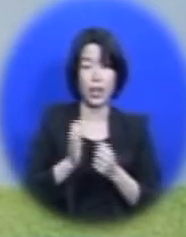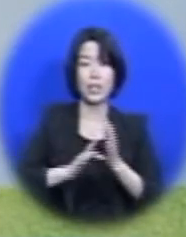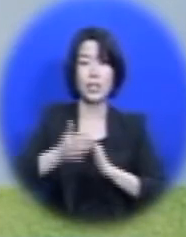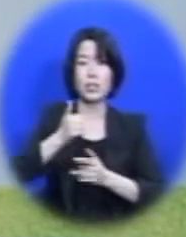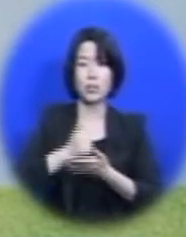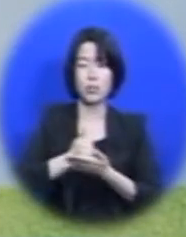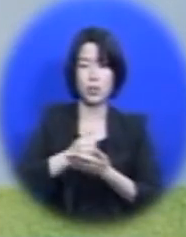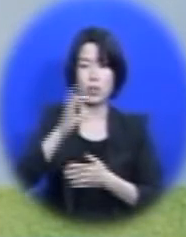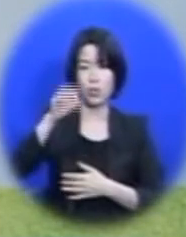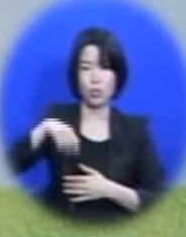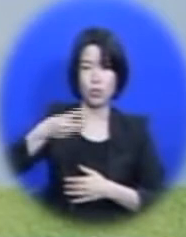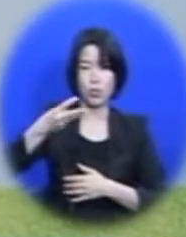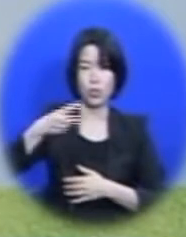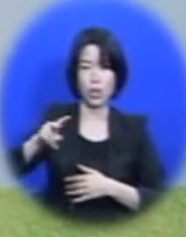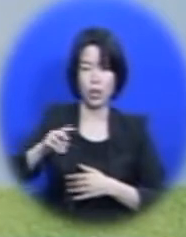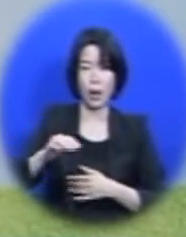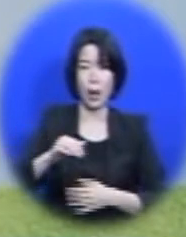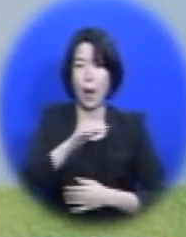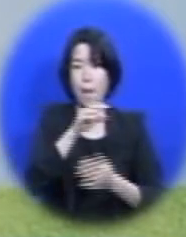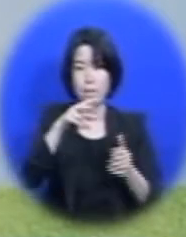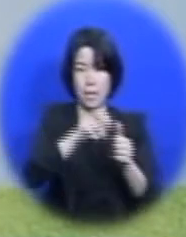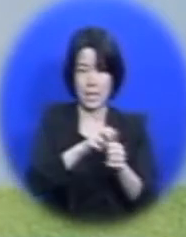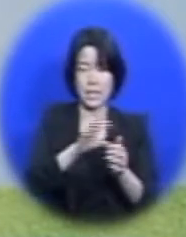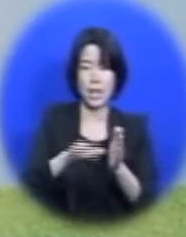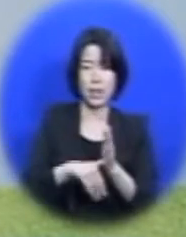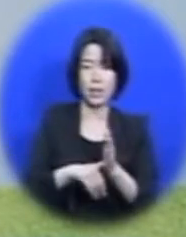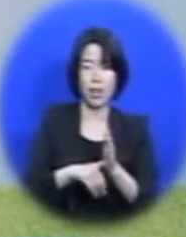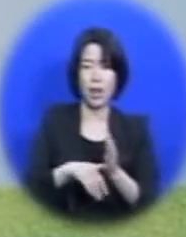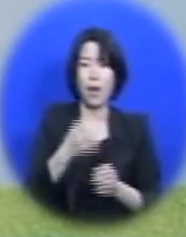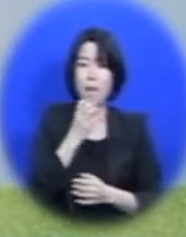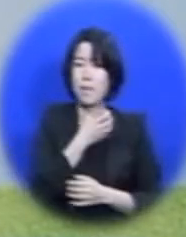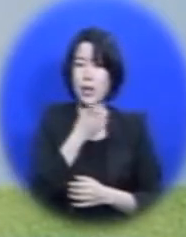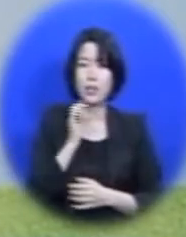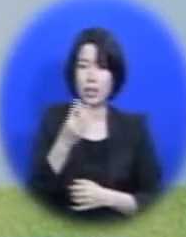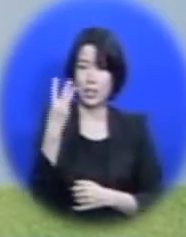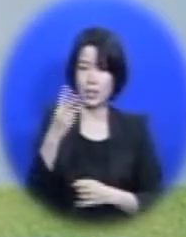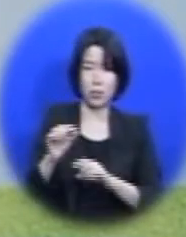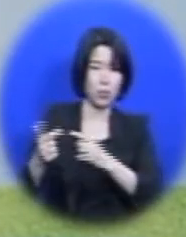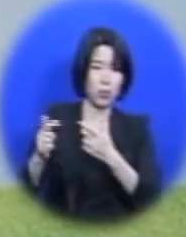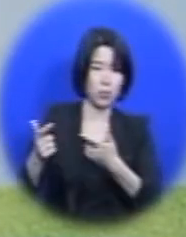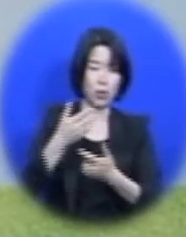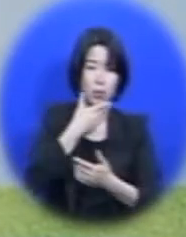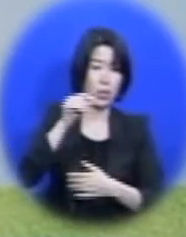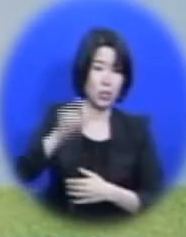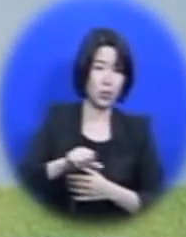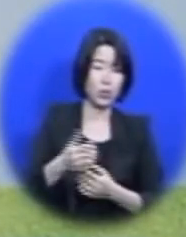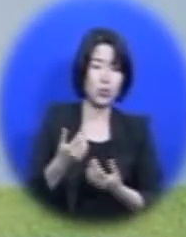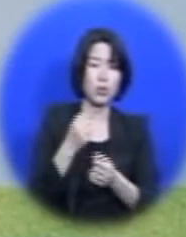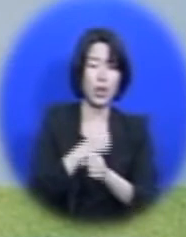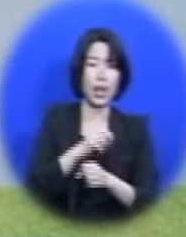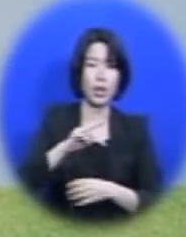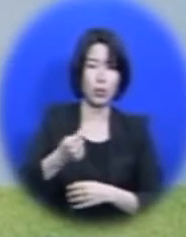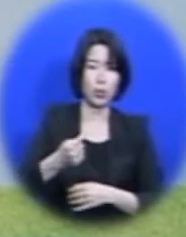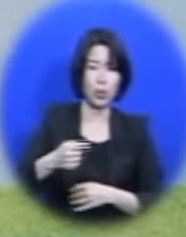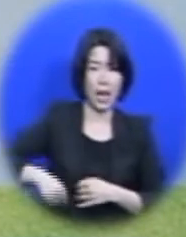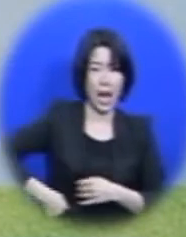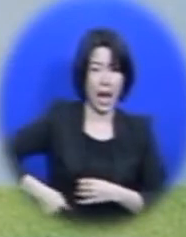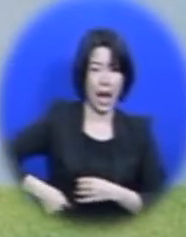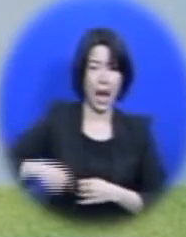예수님은 가룟 유다가 배신해도 베드로가 세 번이나 부인하고 저주해도 간염 안